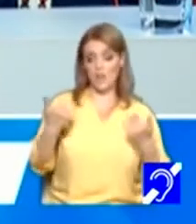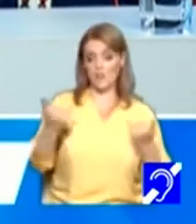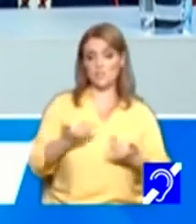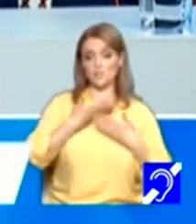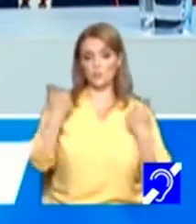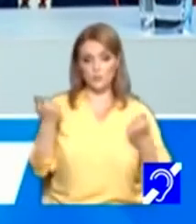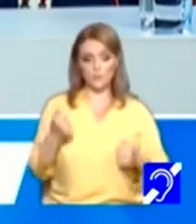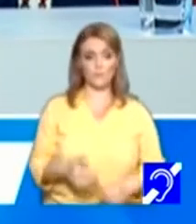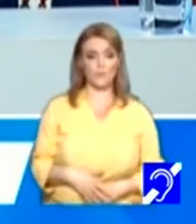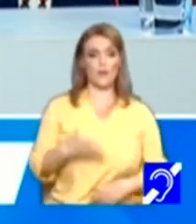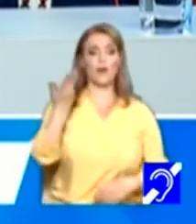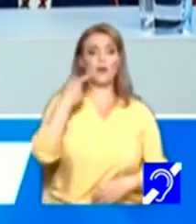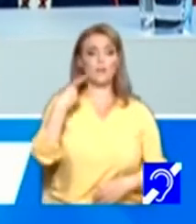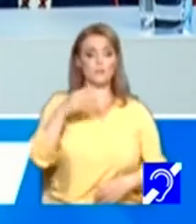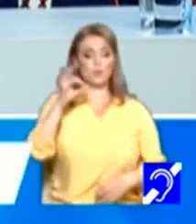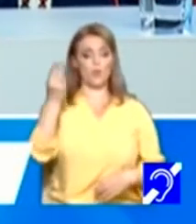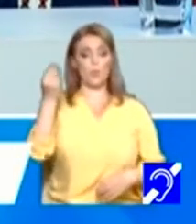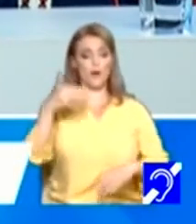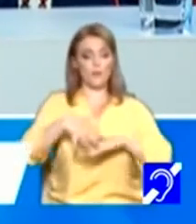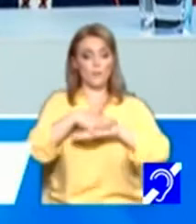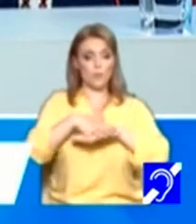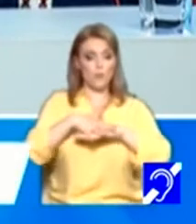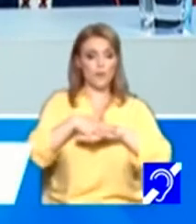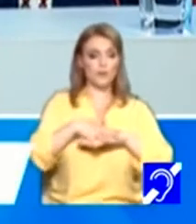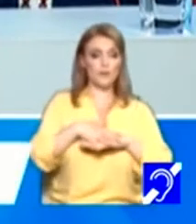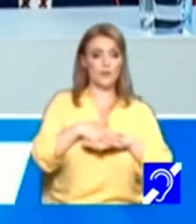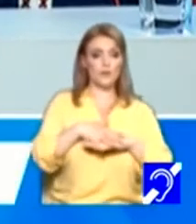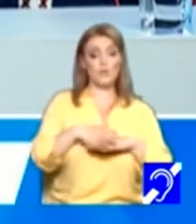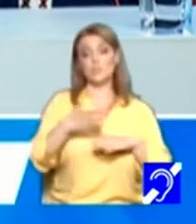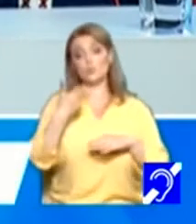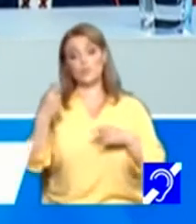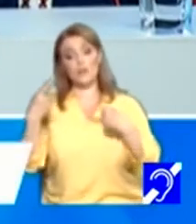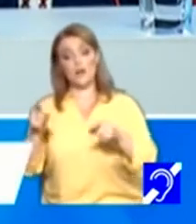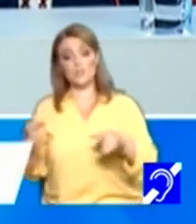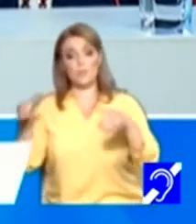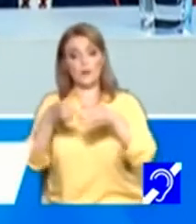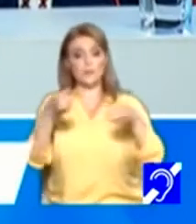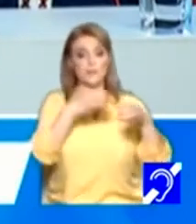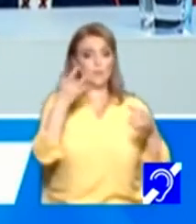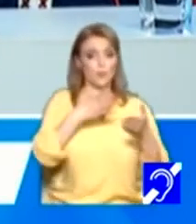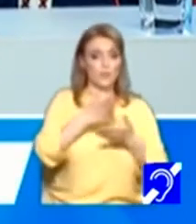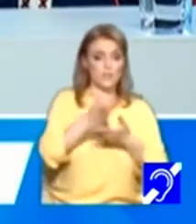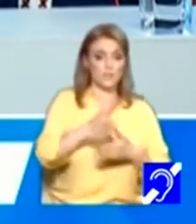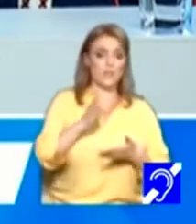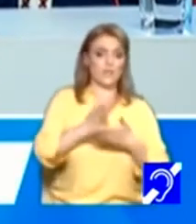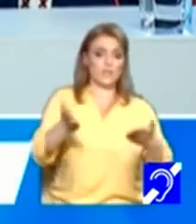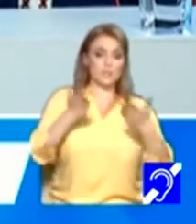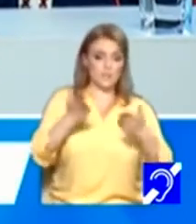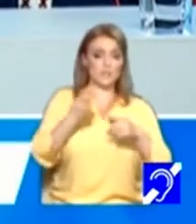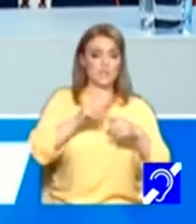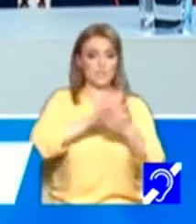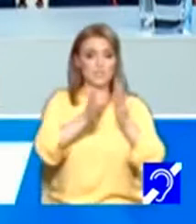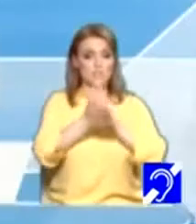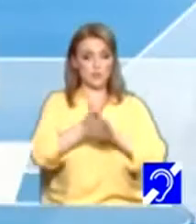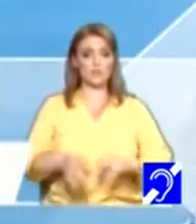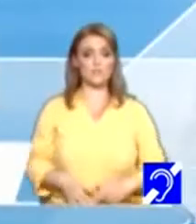astăzi, când vorbim de banul public, nu există astăzi și la celelalte partide și este evidentă această situație.